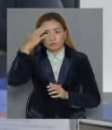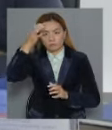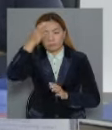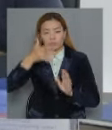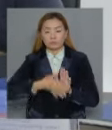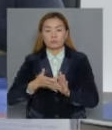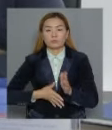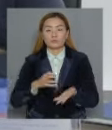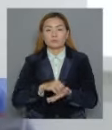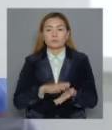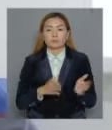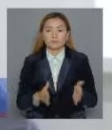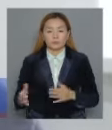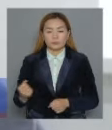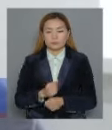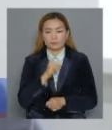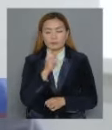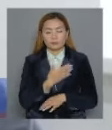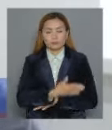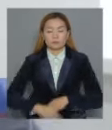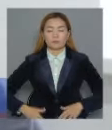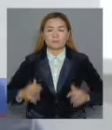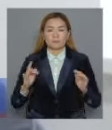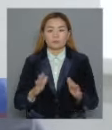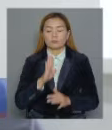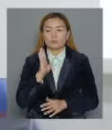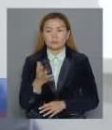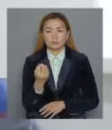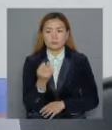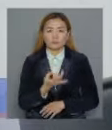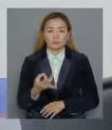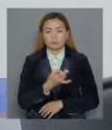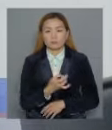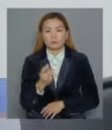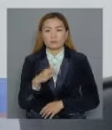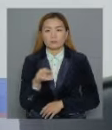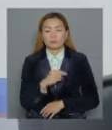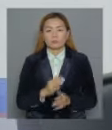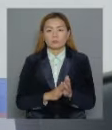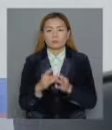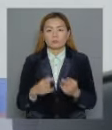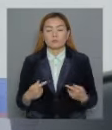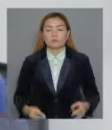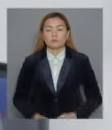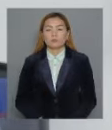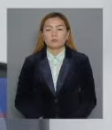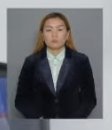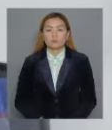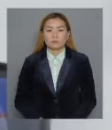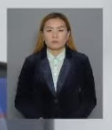организаций установлен порядок создания зеленых территорий деревьев кустарников а также районированных видов травянистых растений